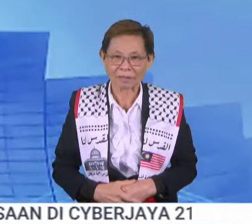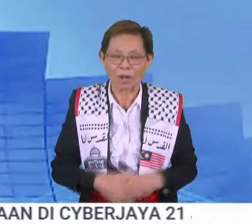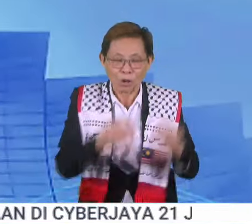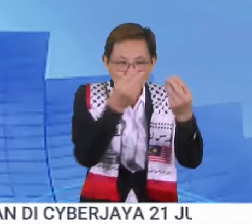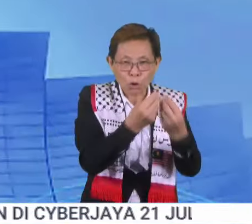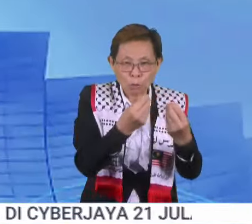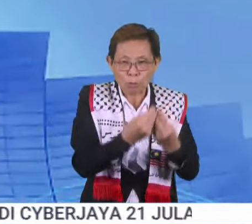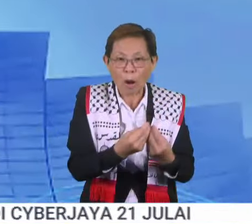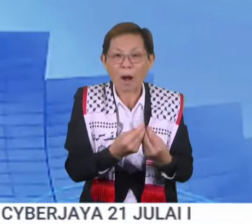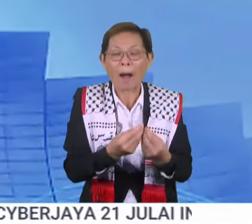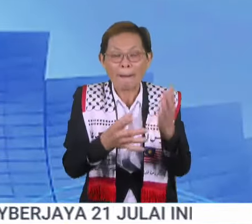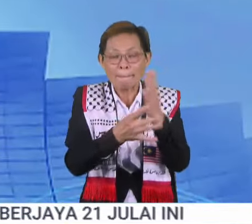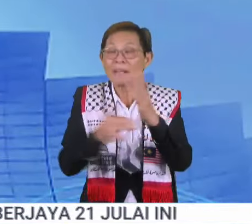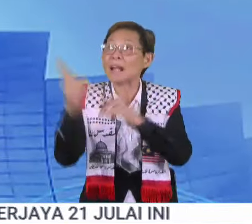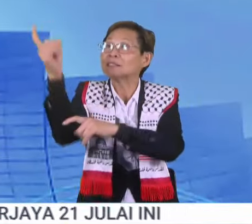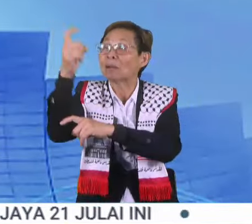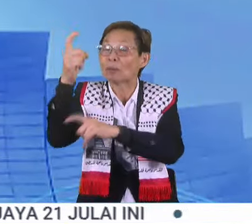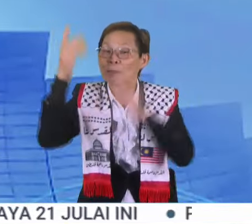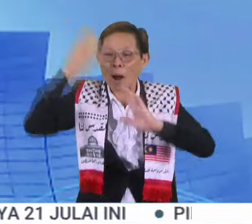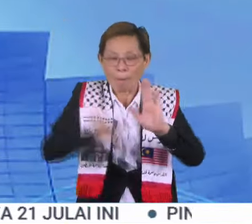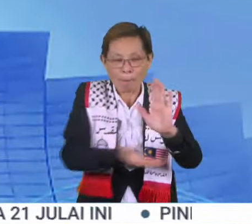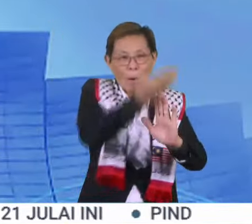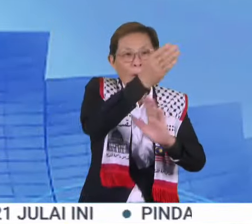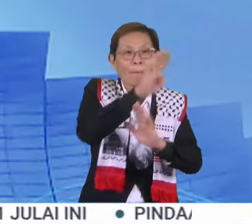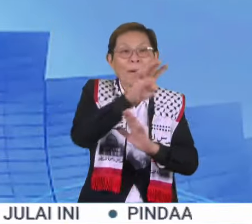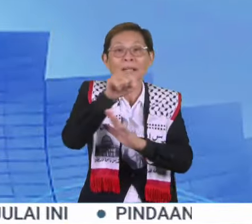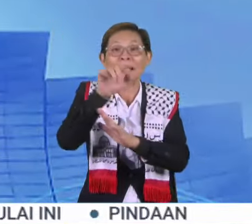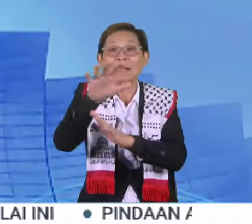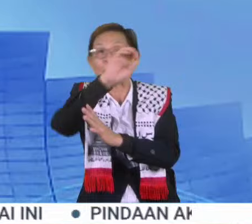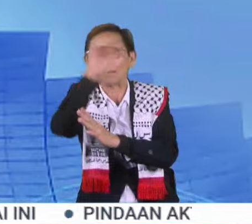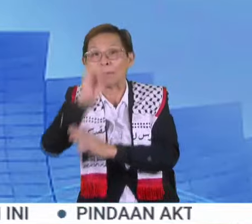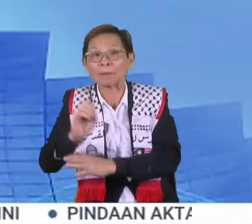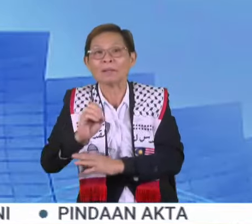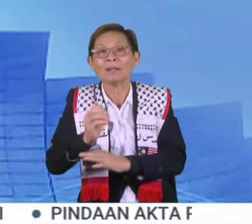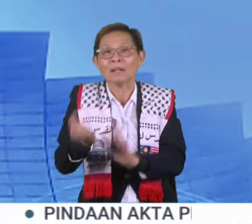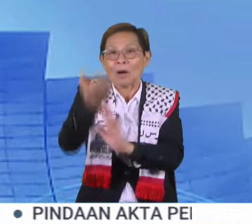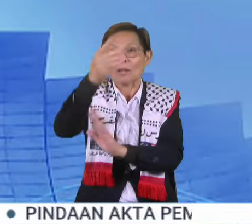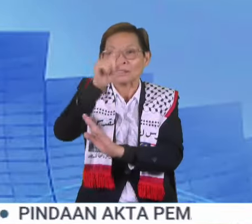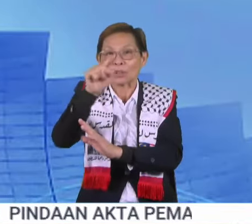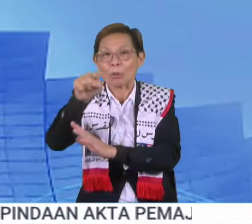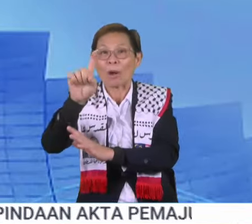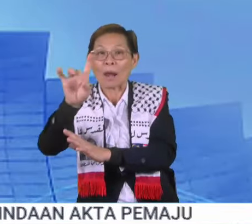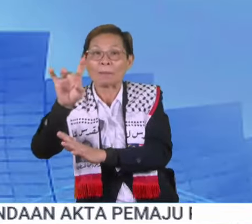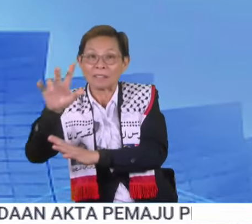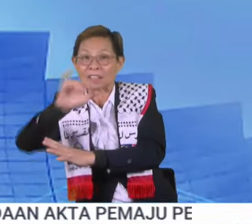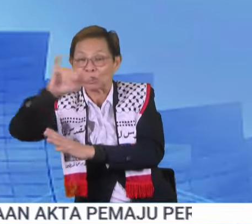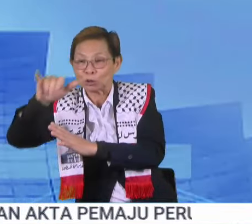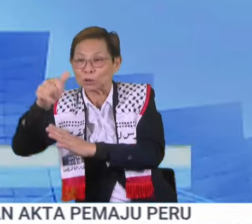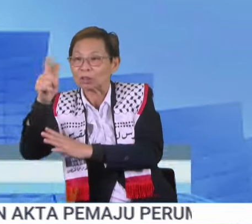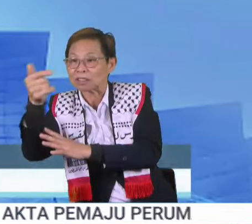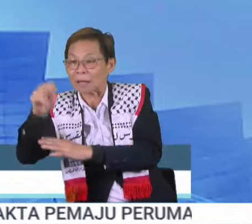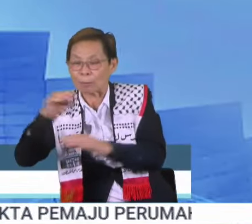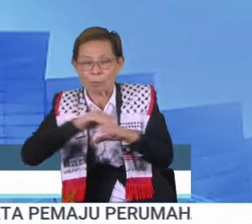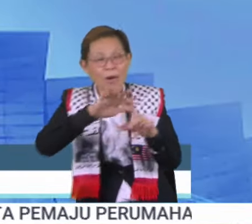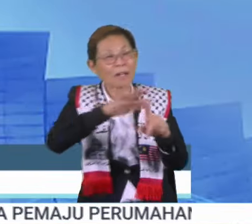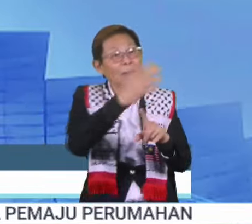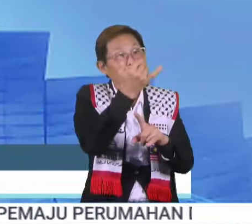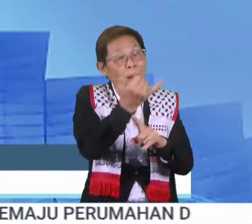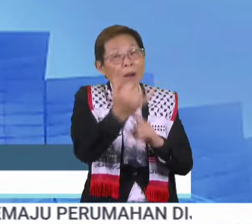Jumlah stok minyak sawit negara meningkat 4.35% kepada 1.83 juta tan Jun